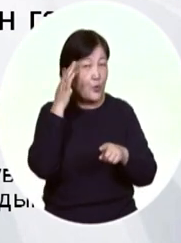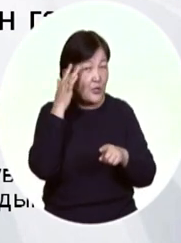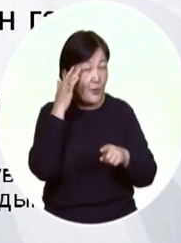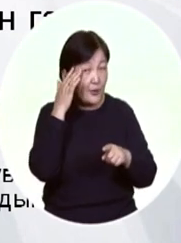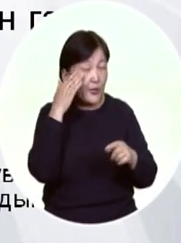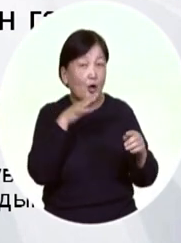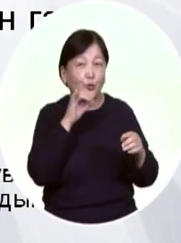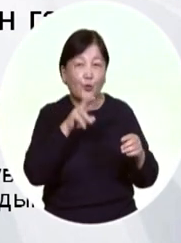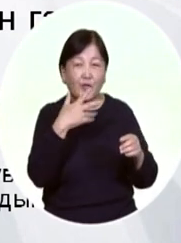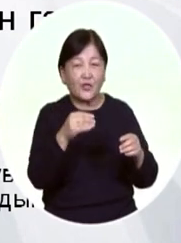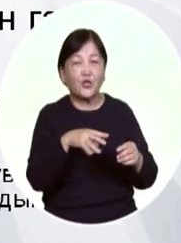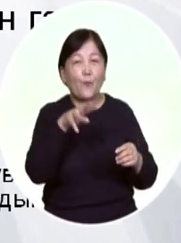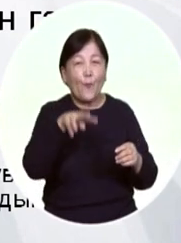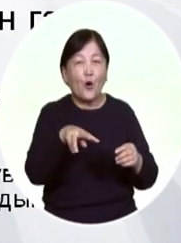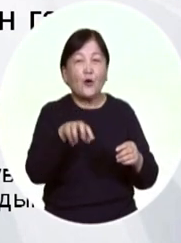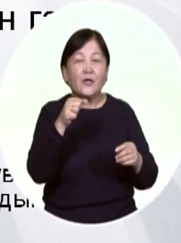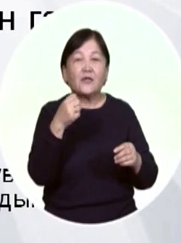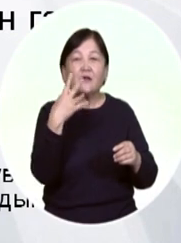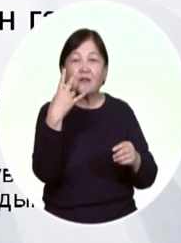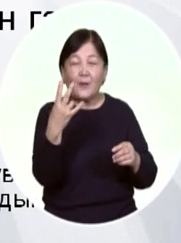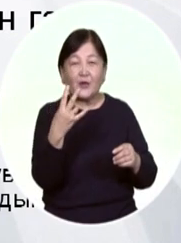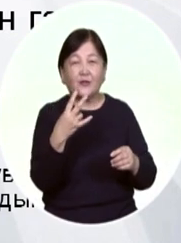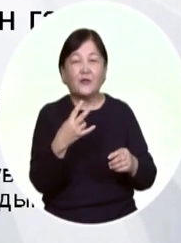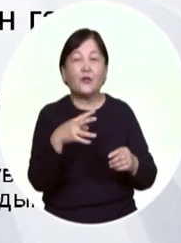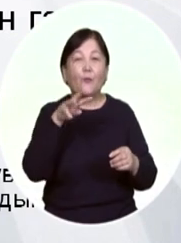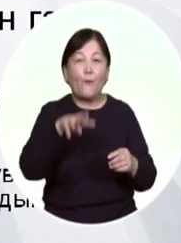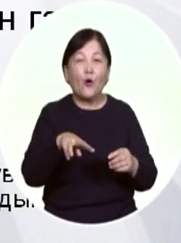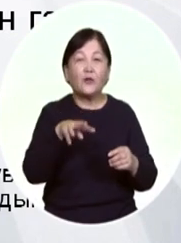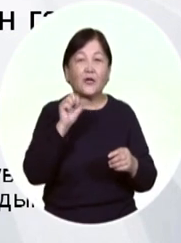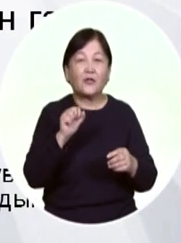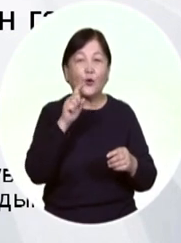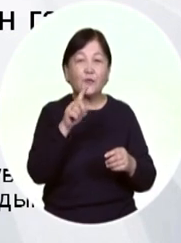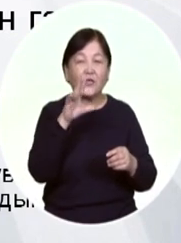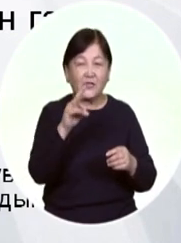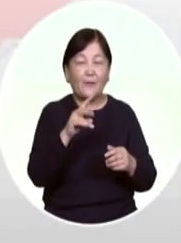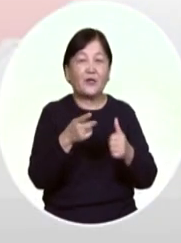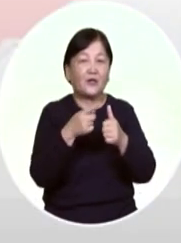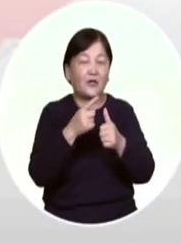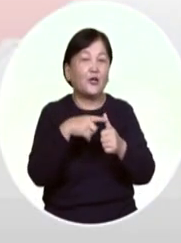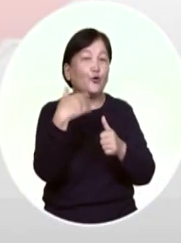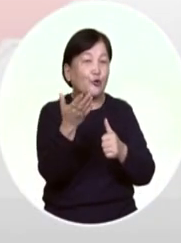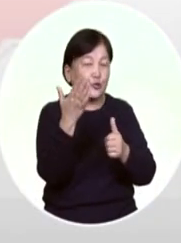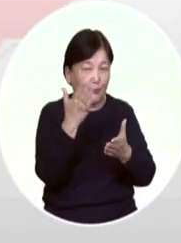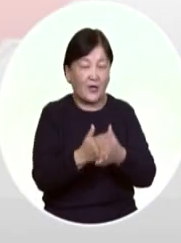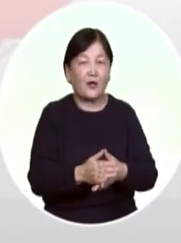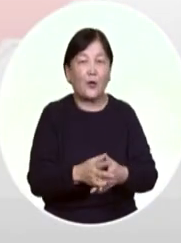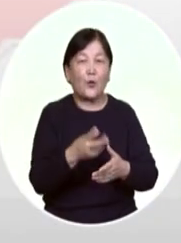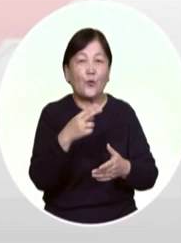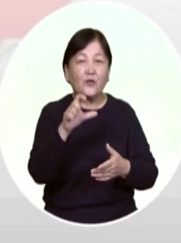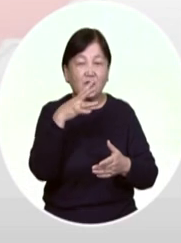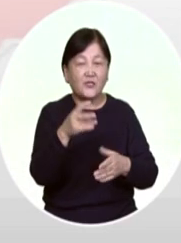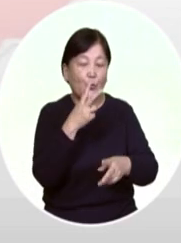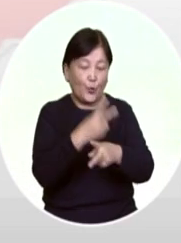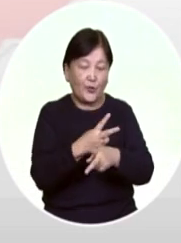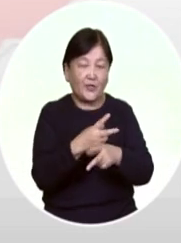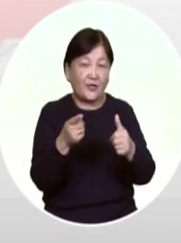тэр Монгол Ардын нам гэдэгт хувьсгалт нам гэсэн нэр оруулсыг багшин төрөө бас хэлсэн байгаа. Үндсэн хууль гэдэг бас жаахан дэлгэрүүлээд